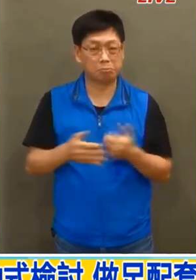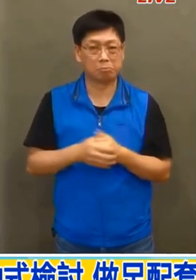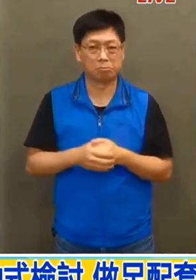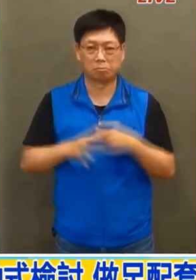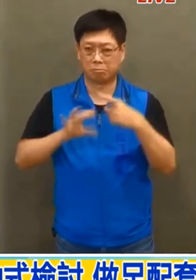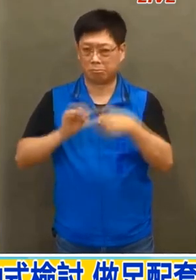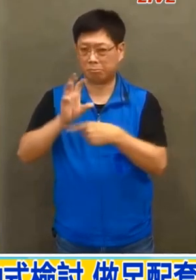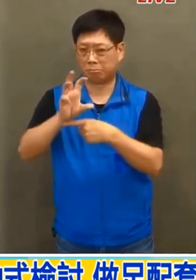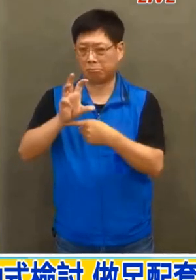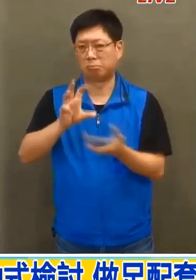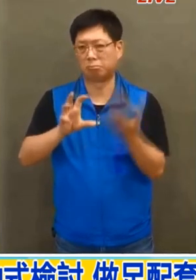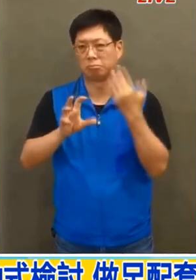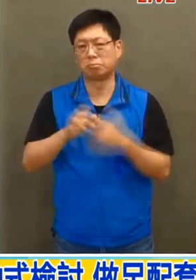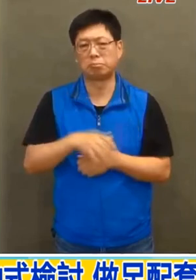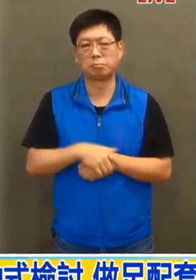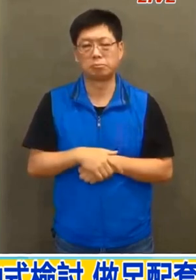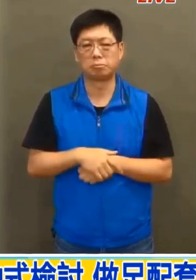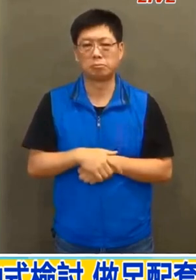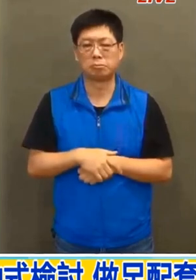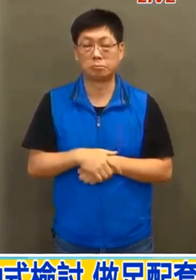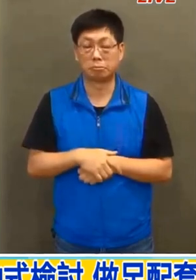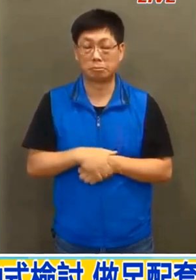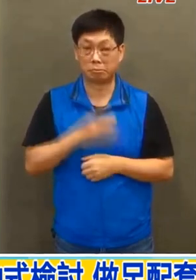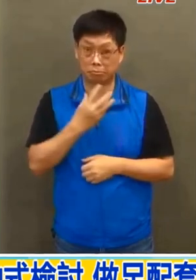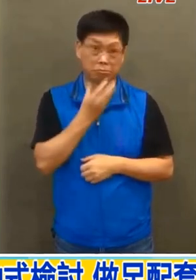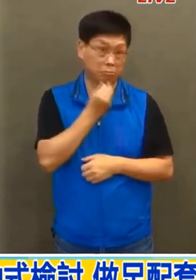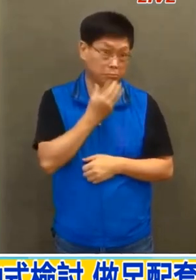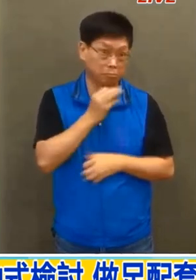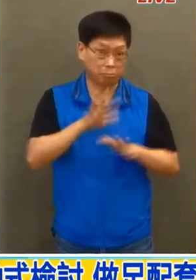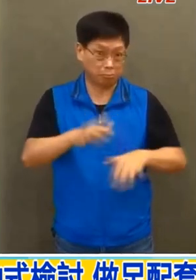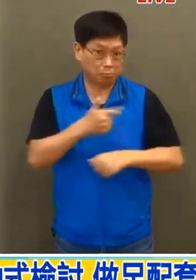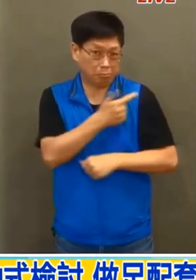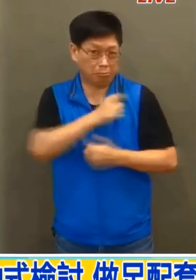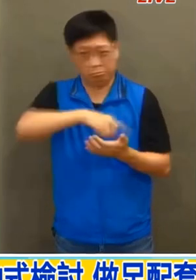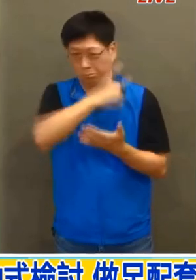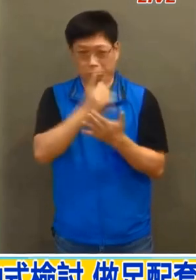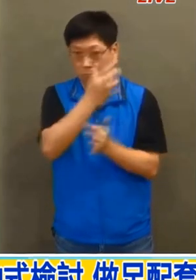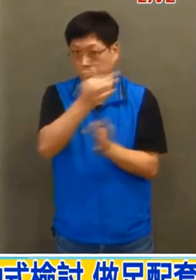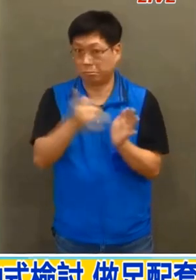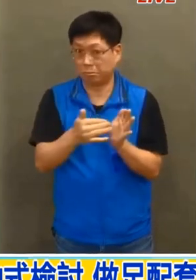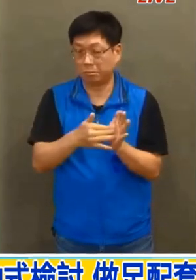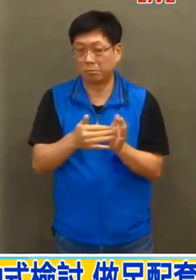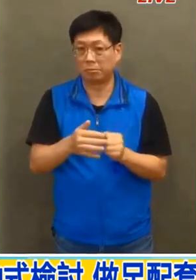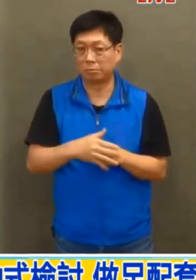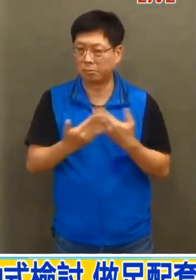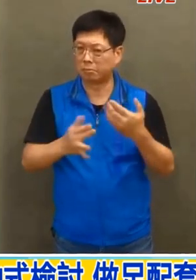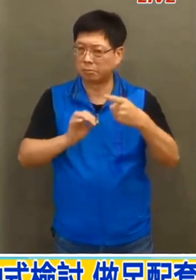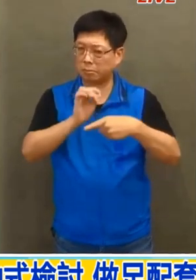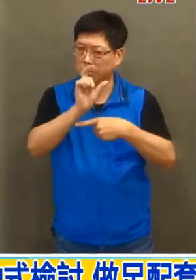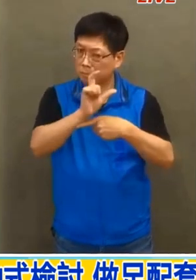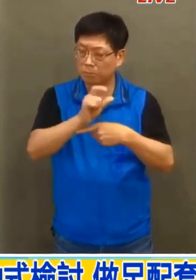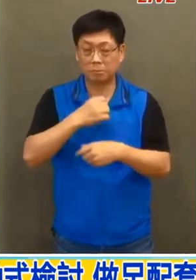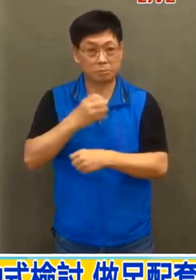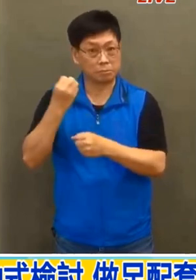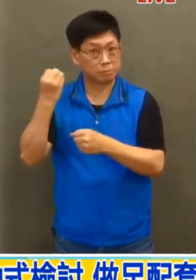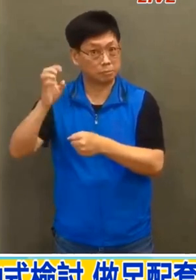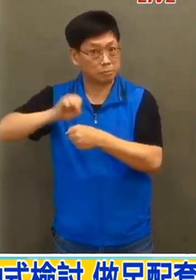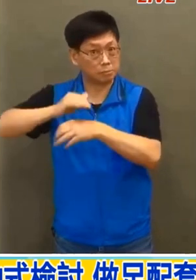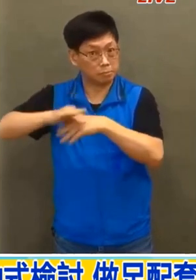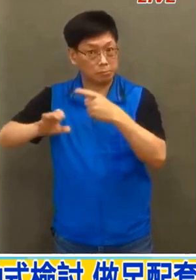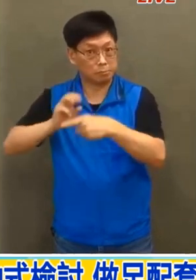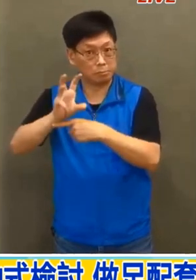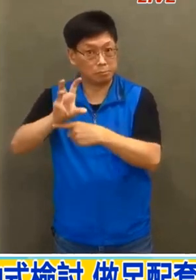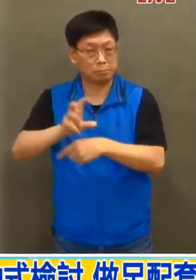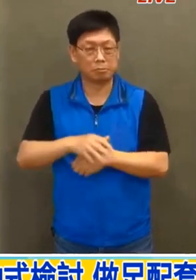有80%以上。一个以色列已经完成所有的接种有60%，新加坡达